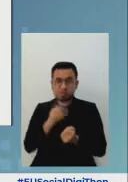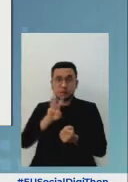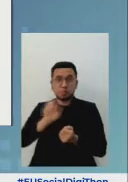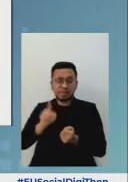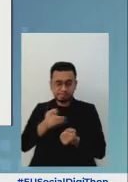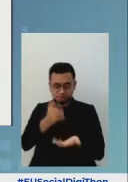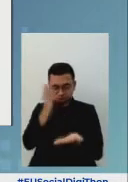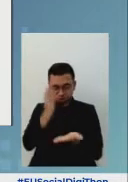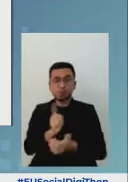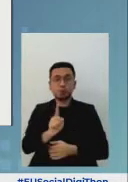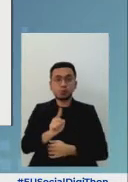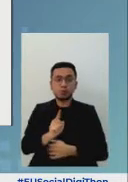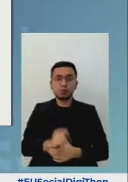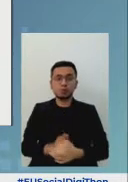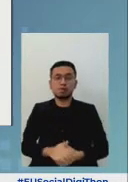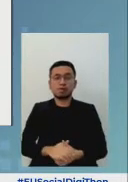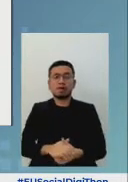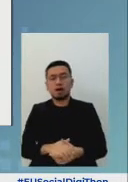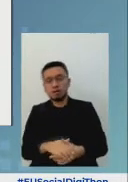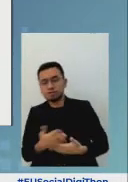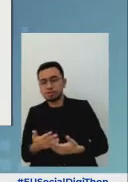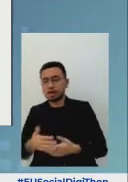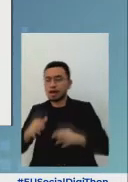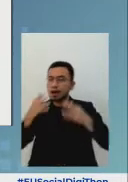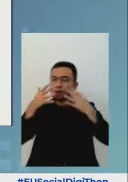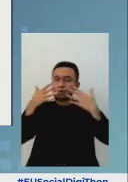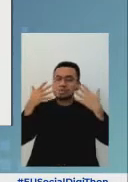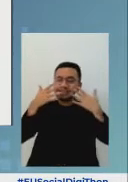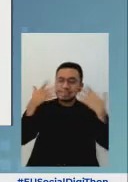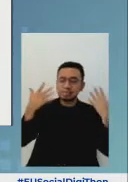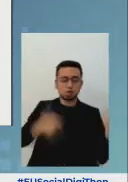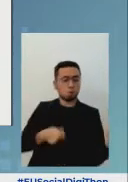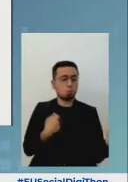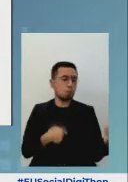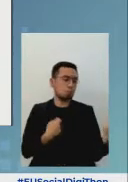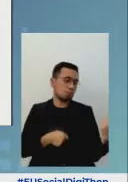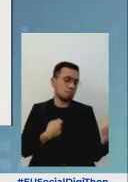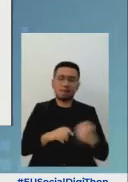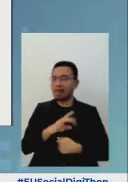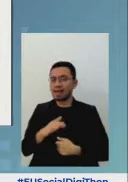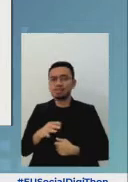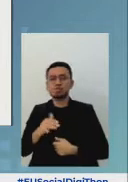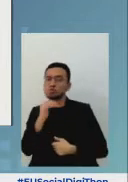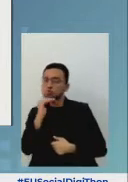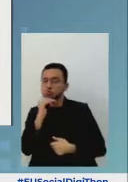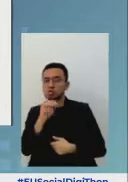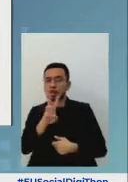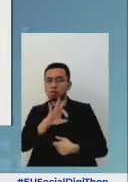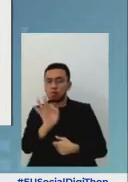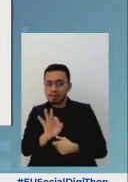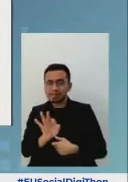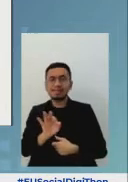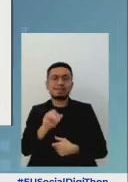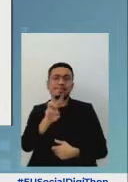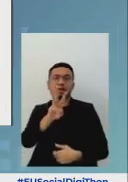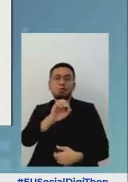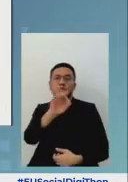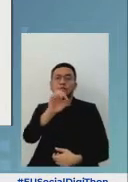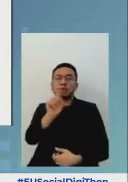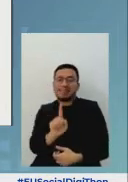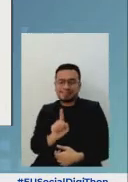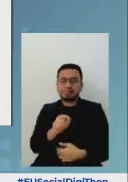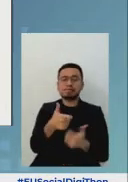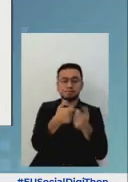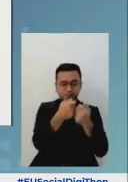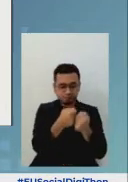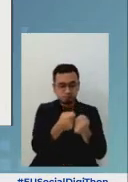berhenti dia main kucing, main gitar ya, bersihin kamar dan lain-lain. Nanti boleh masuk lagi. Iya. Nah, kayak begitu.